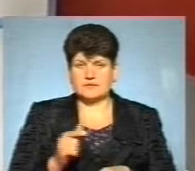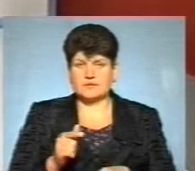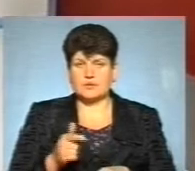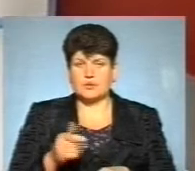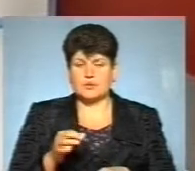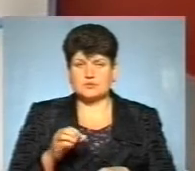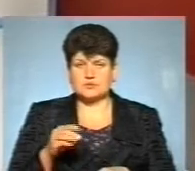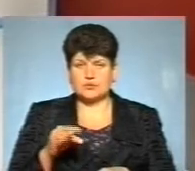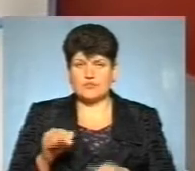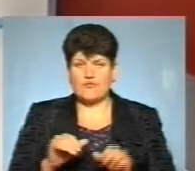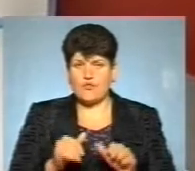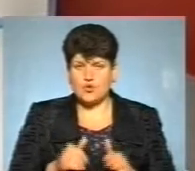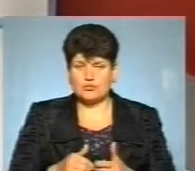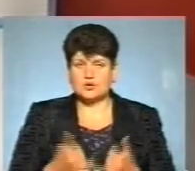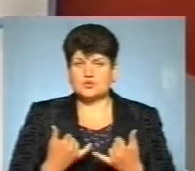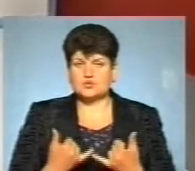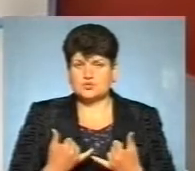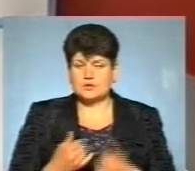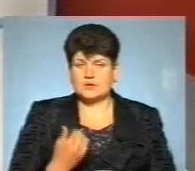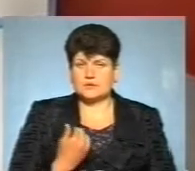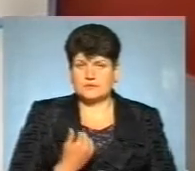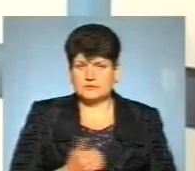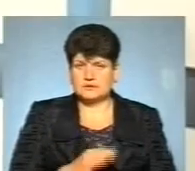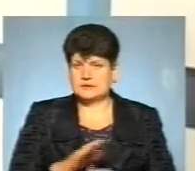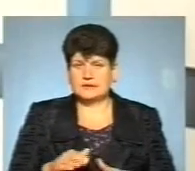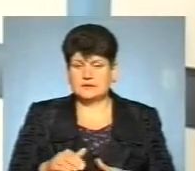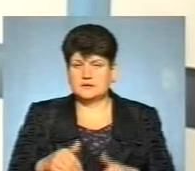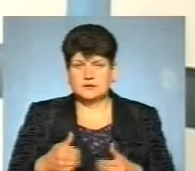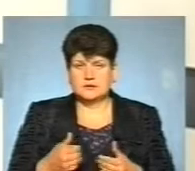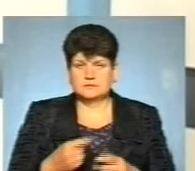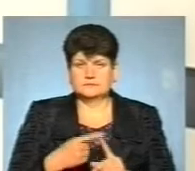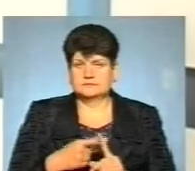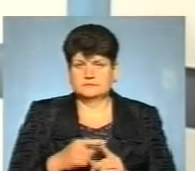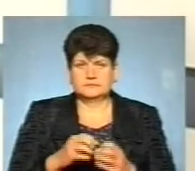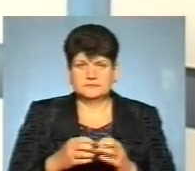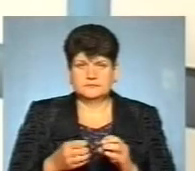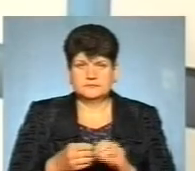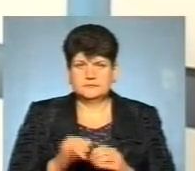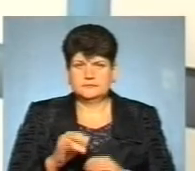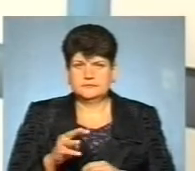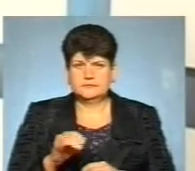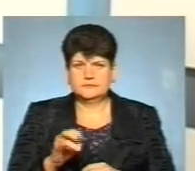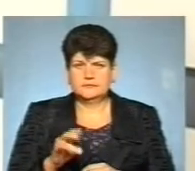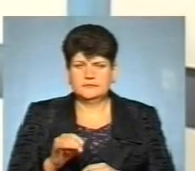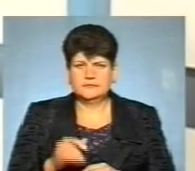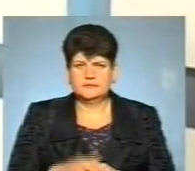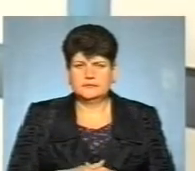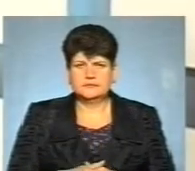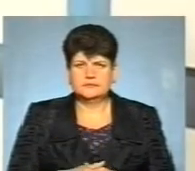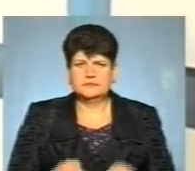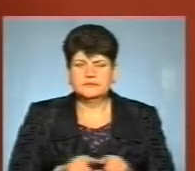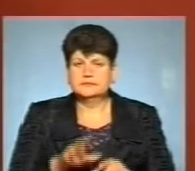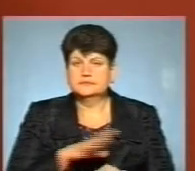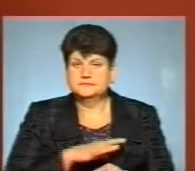і на сьогодні, вони не дають позитивного результату на імуноглобуліни G. Також